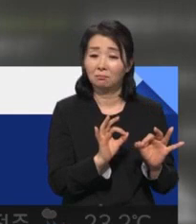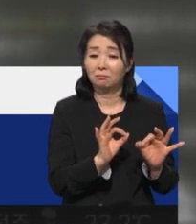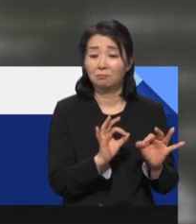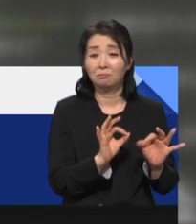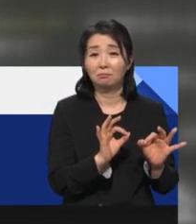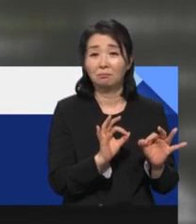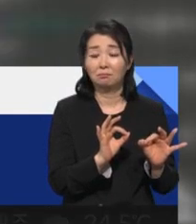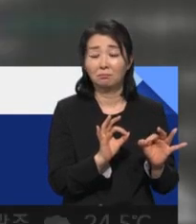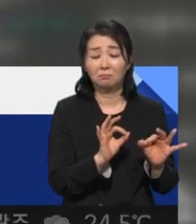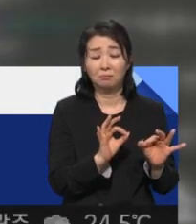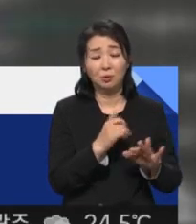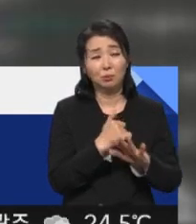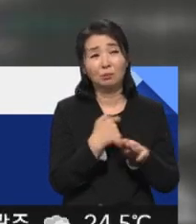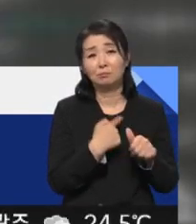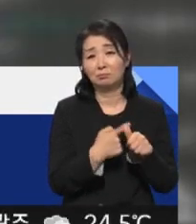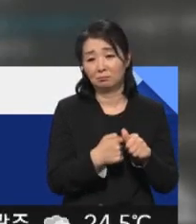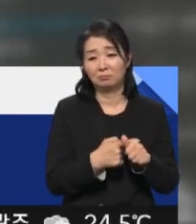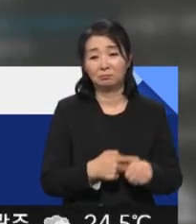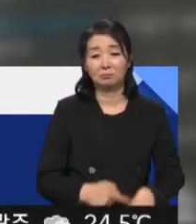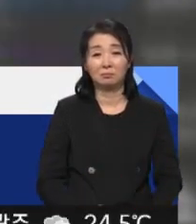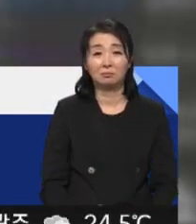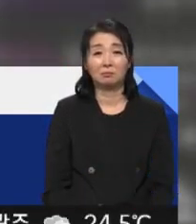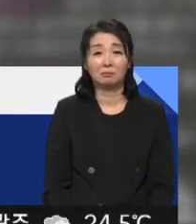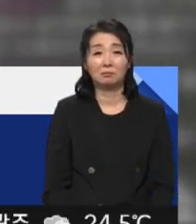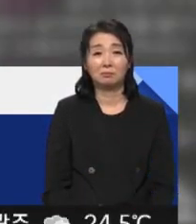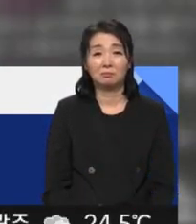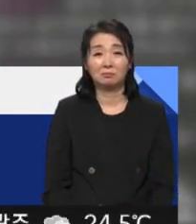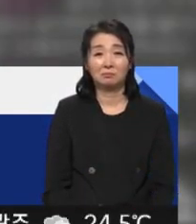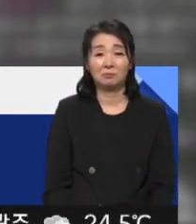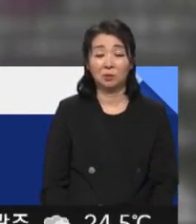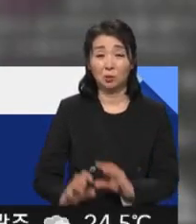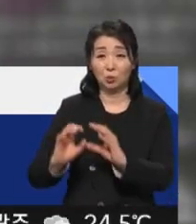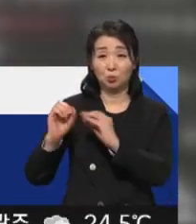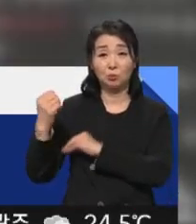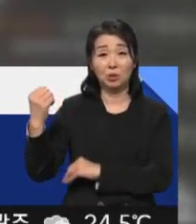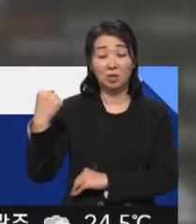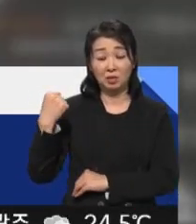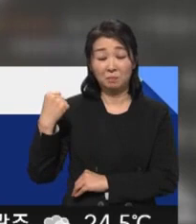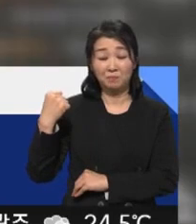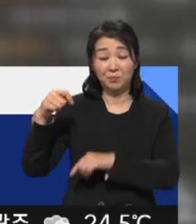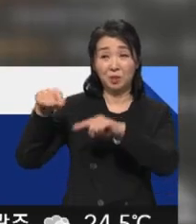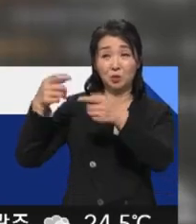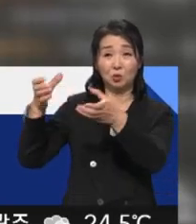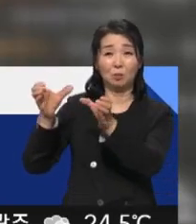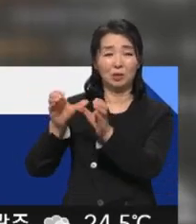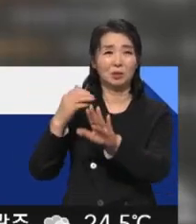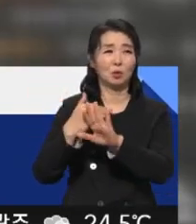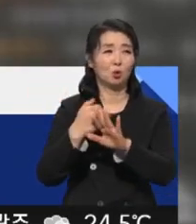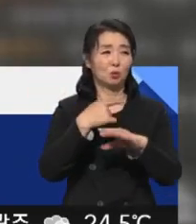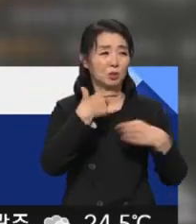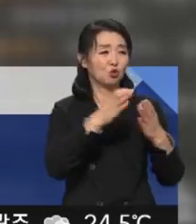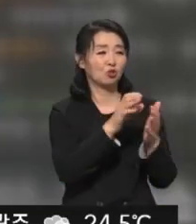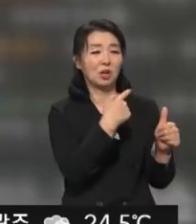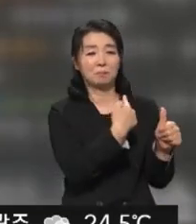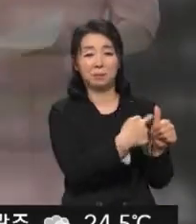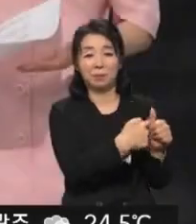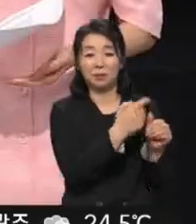하여튼 비난받을 일이죠. 그러니까 우리 당 그 지도부에서 비판하고 있는 거잖아요.